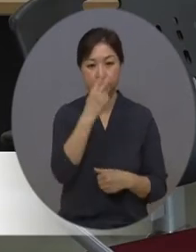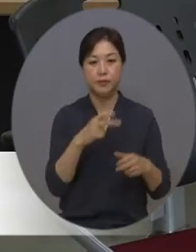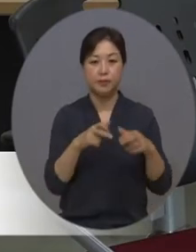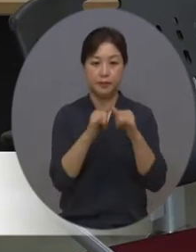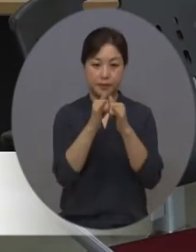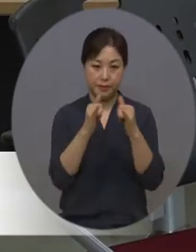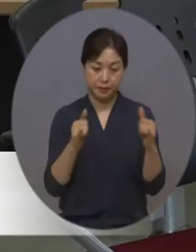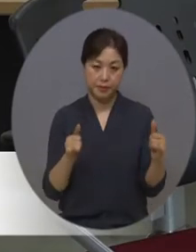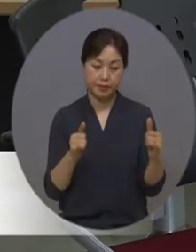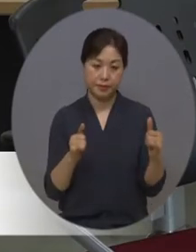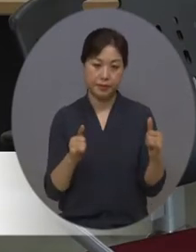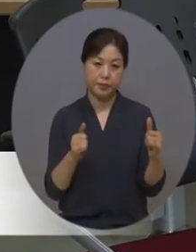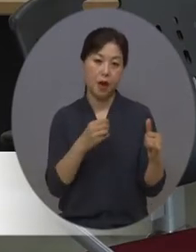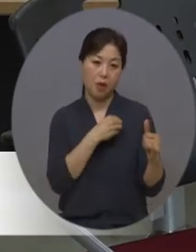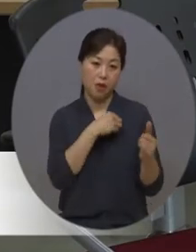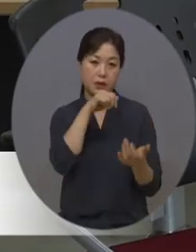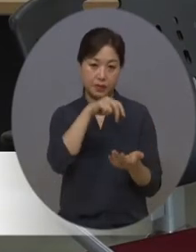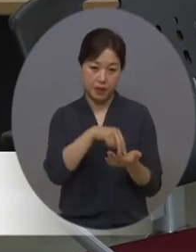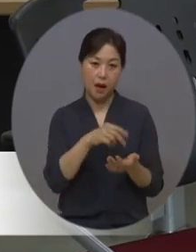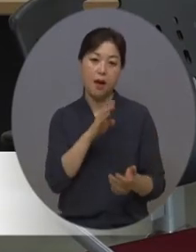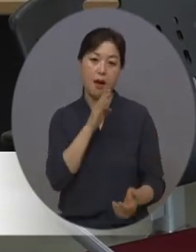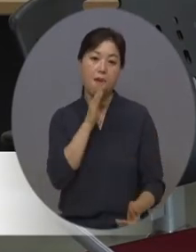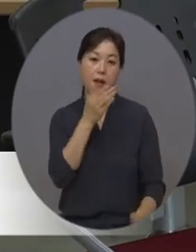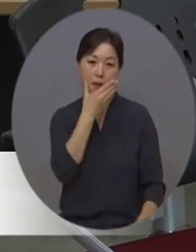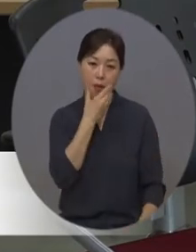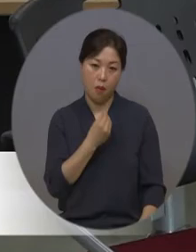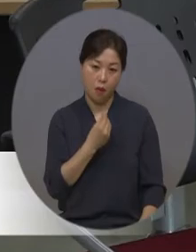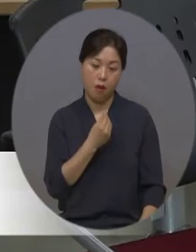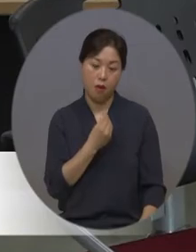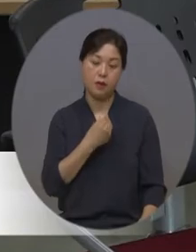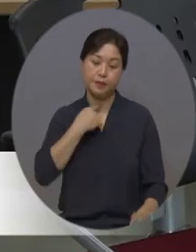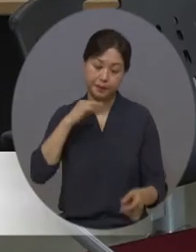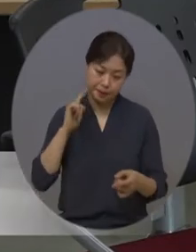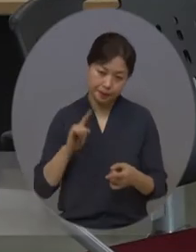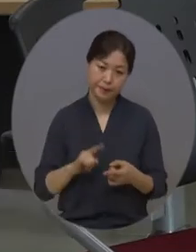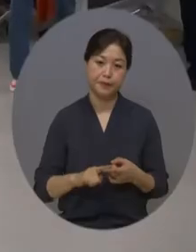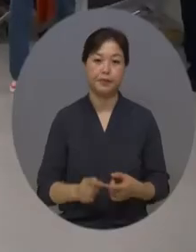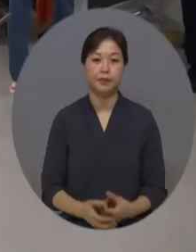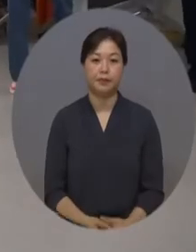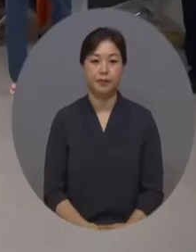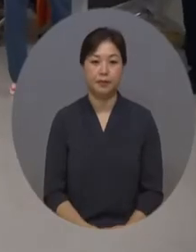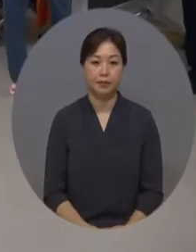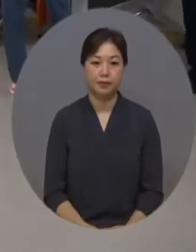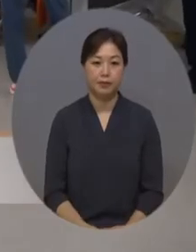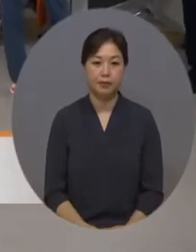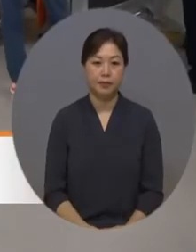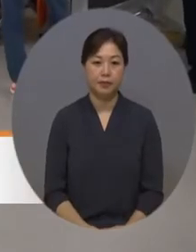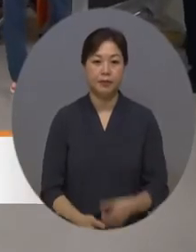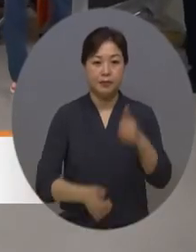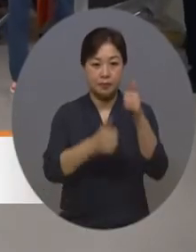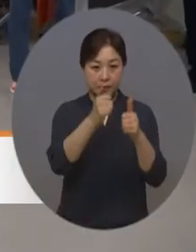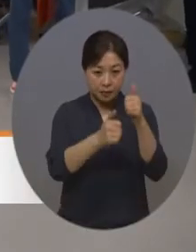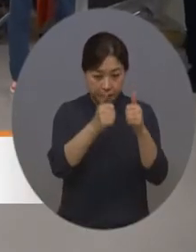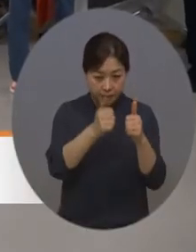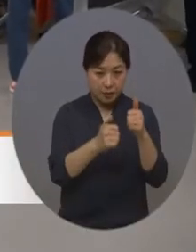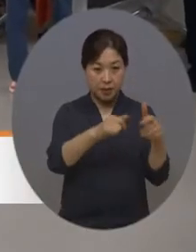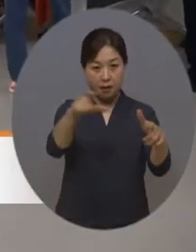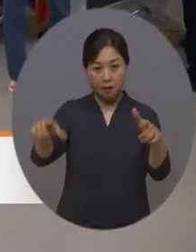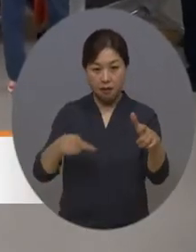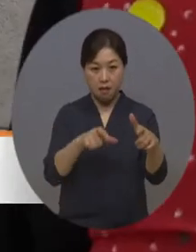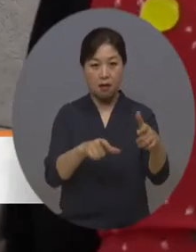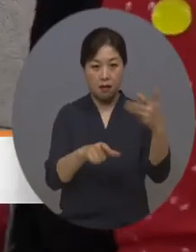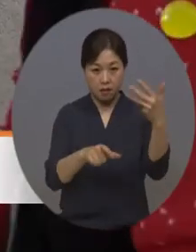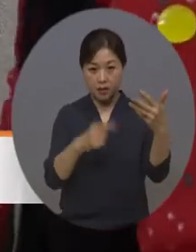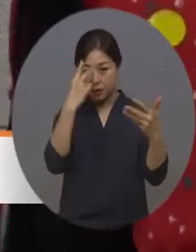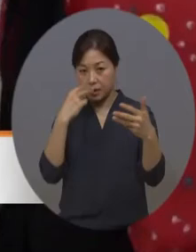으 이러므로 써 어 행복하고 어제 밤 6종 합니다 경기 사건 8개 시 시각장애인